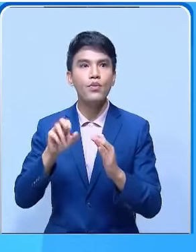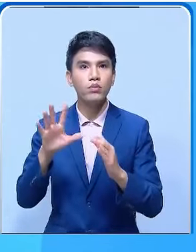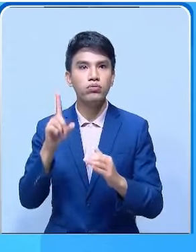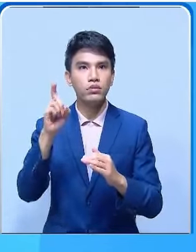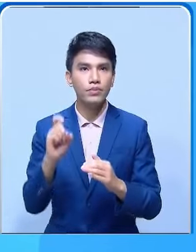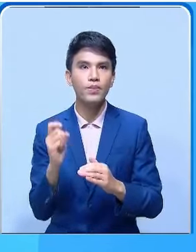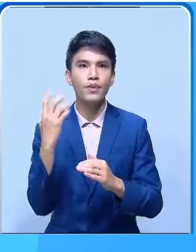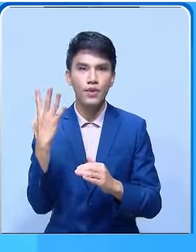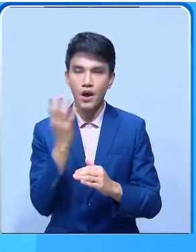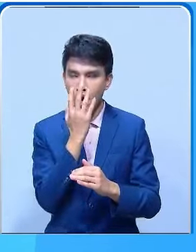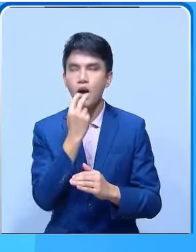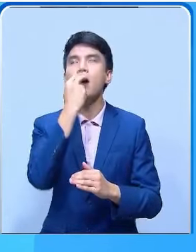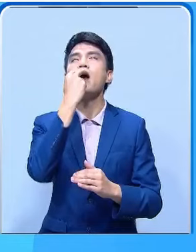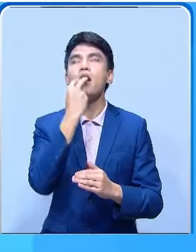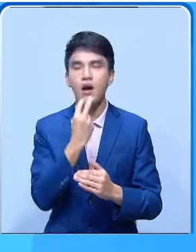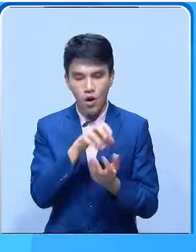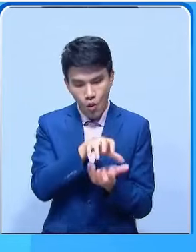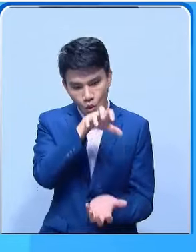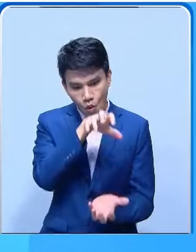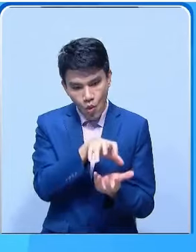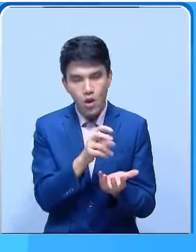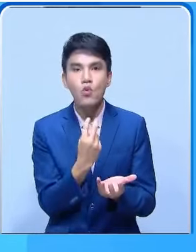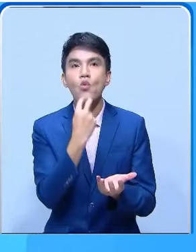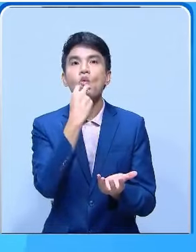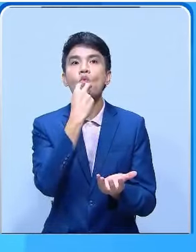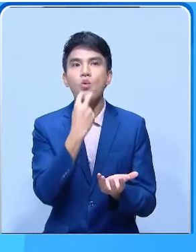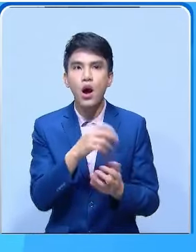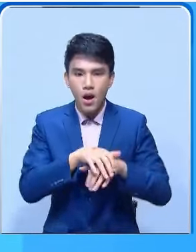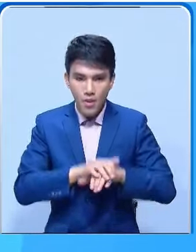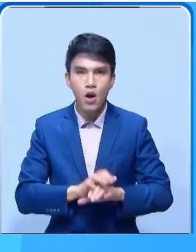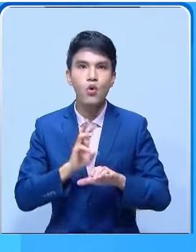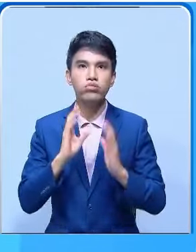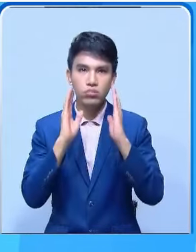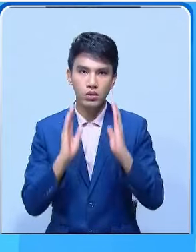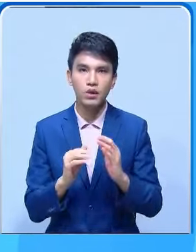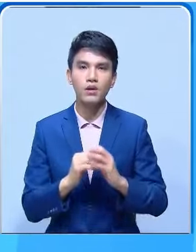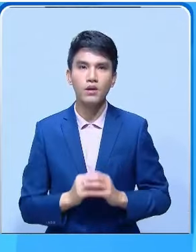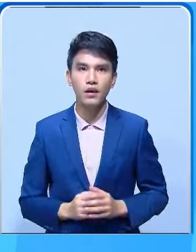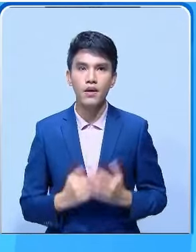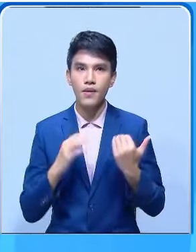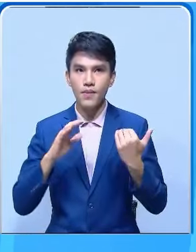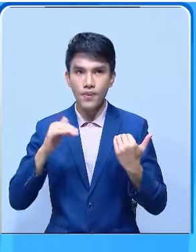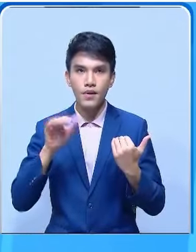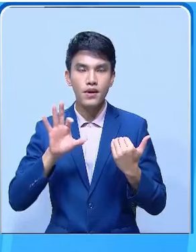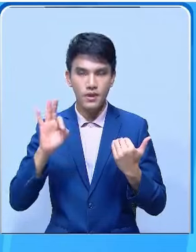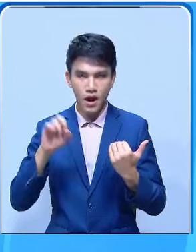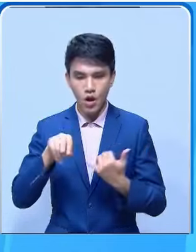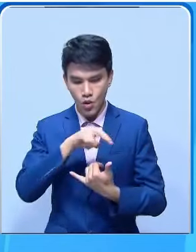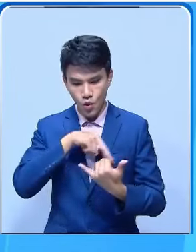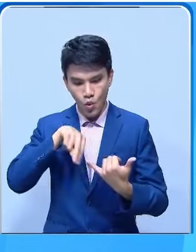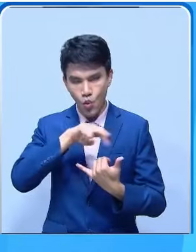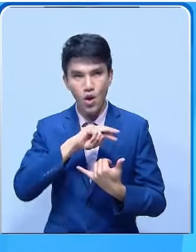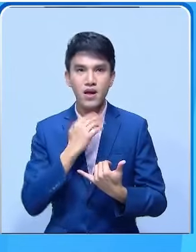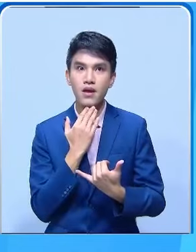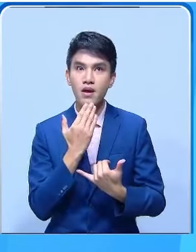4คนใช้ท่อช่วยหายใจ 16คนฟอกไต 23คนปั๊มหัวใจช่วย 6คนอาการดีขึ้น 9คนต้องเฝ้าระวังอาการ